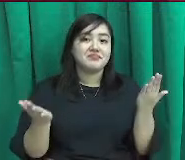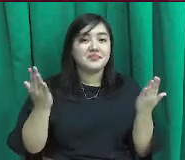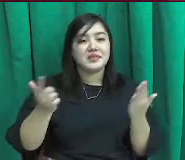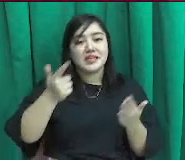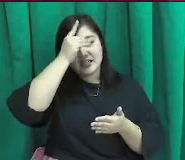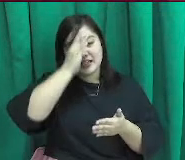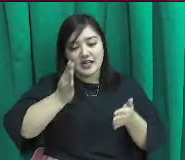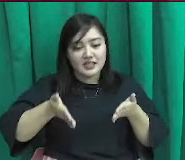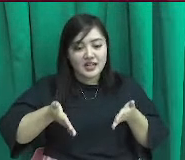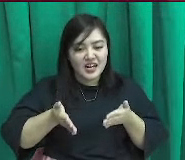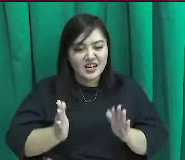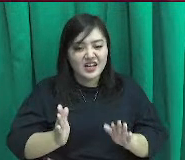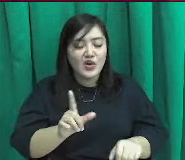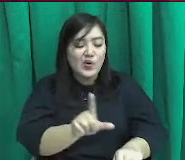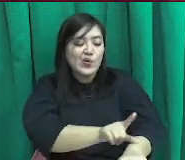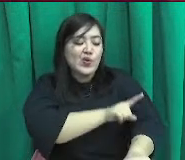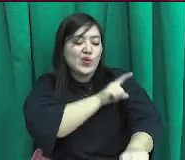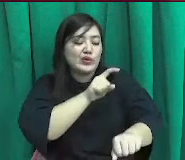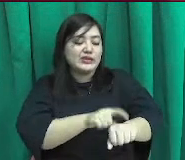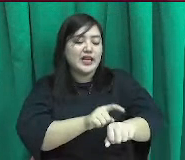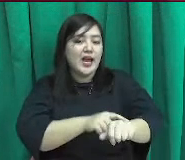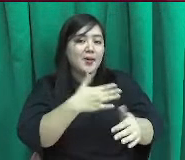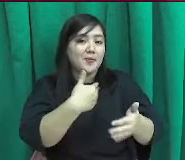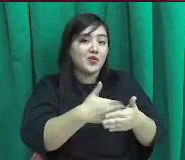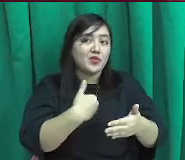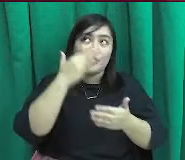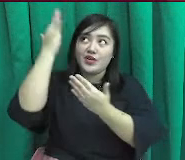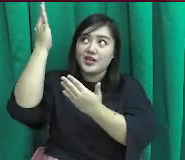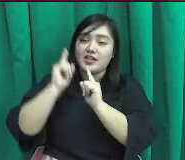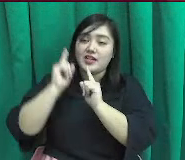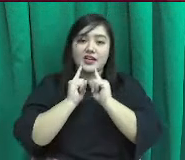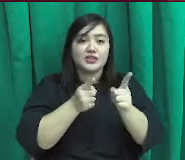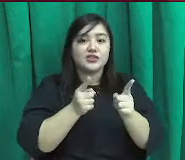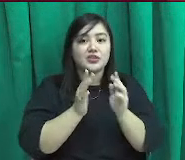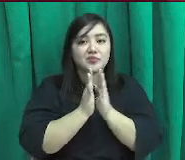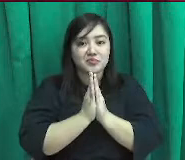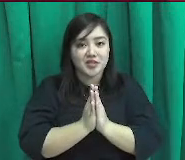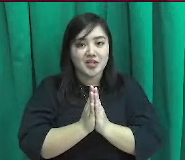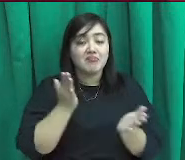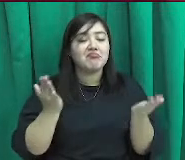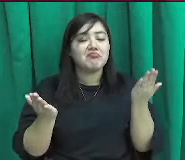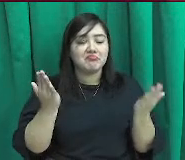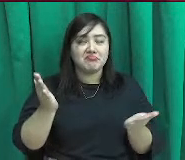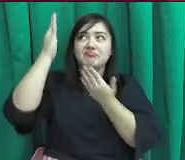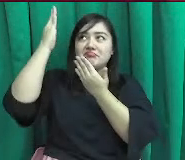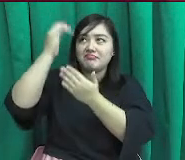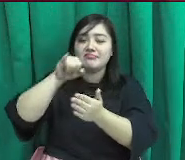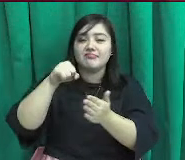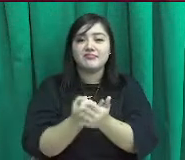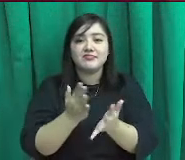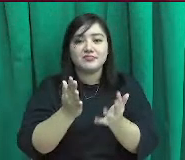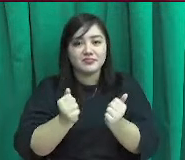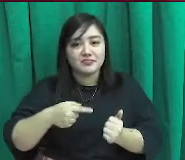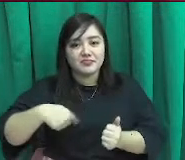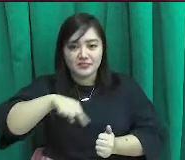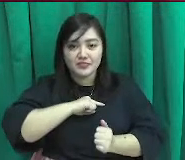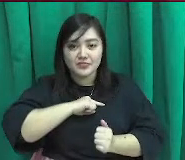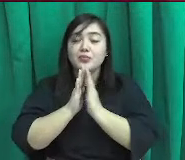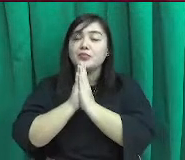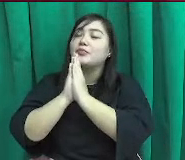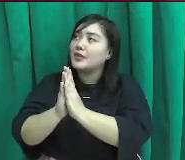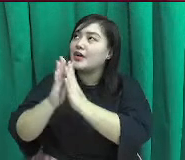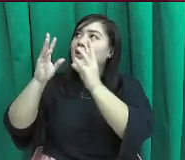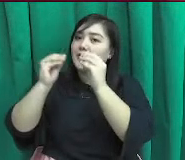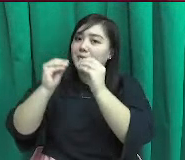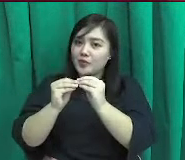ng matagal. Kasi, bihira kang tumagal makipag-usap sa Diyos. Yes! Tayo ha, lahat ng mga tatay, hindi Amen. Lamang po ito, para